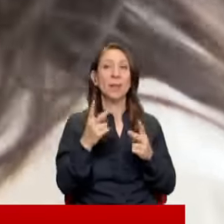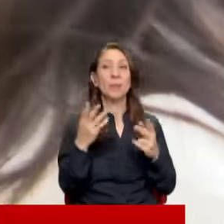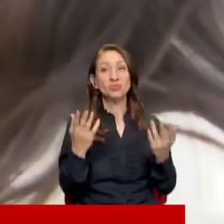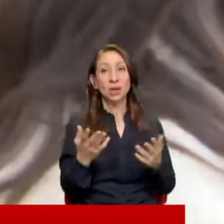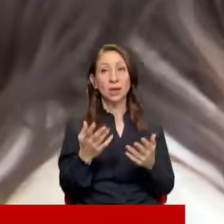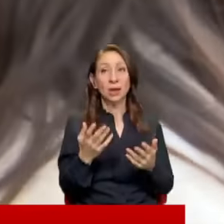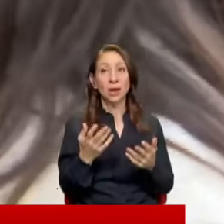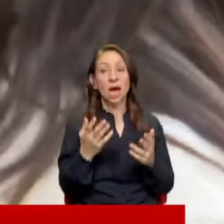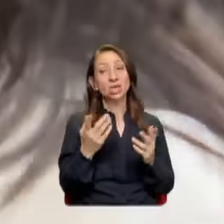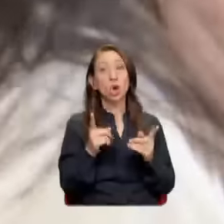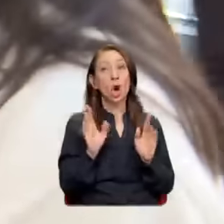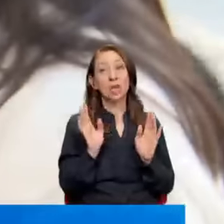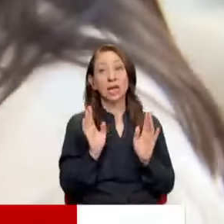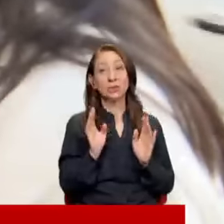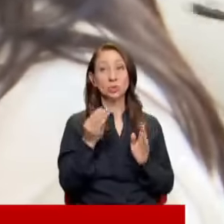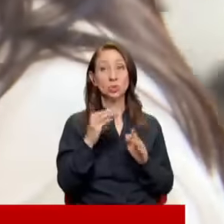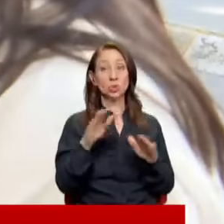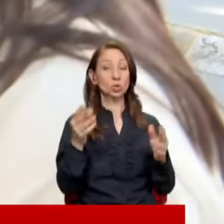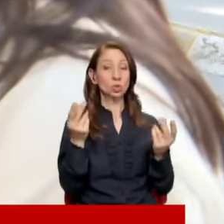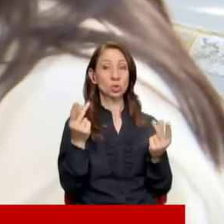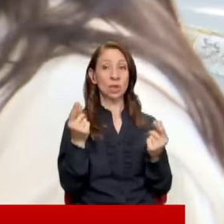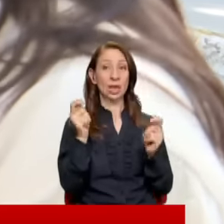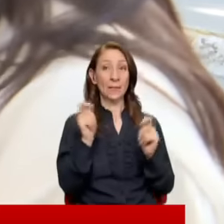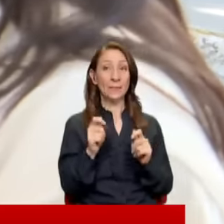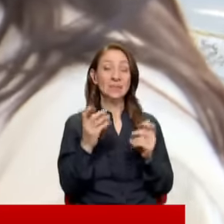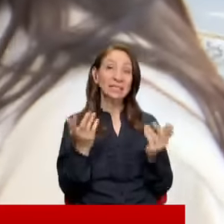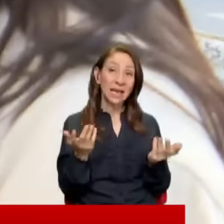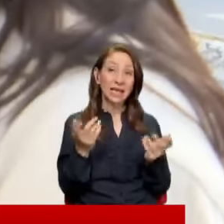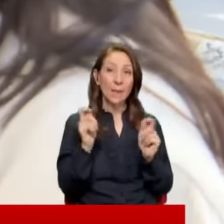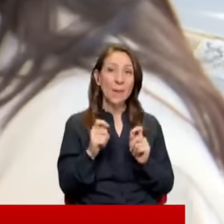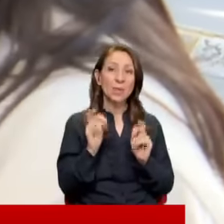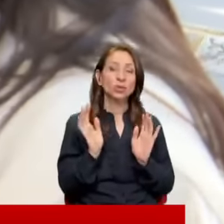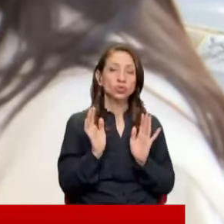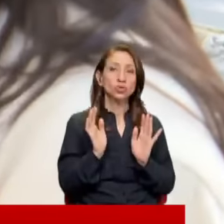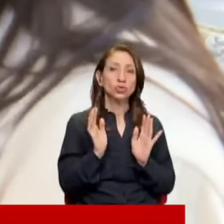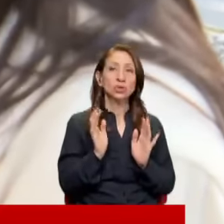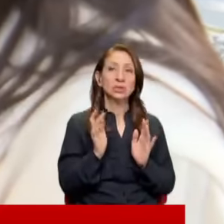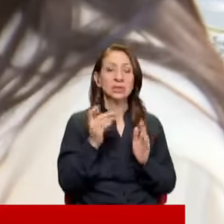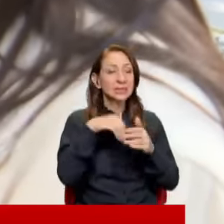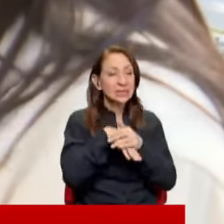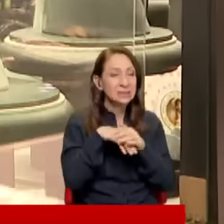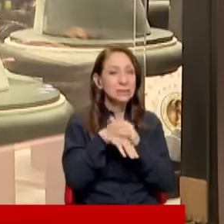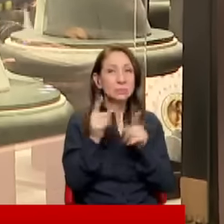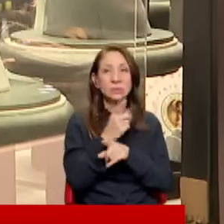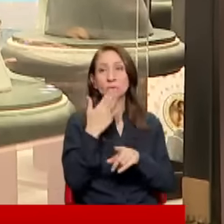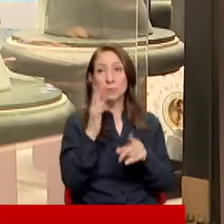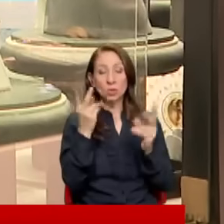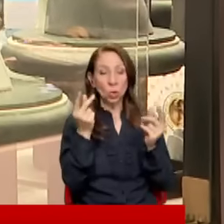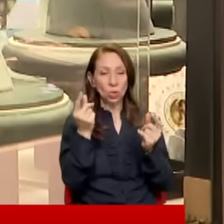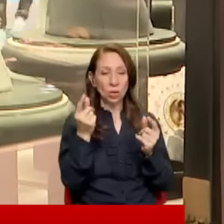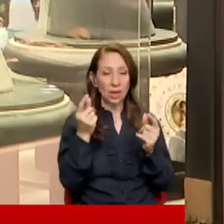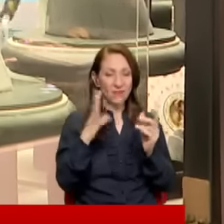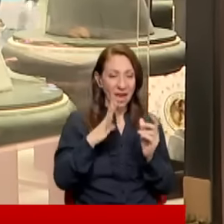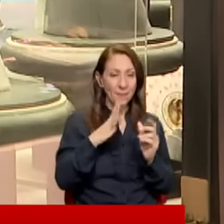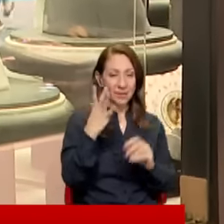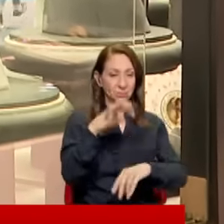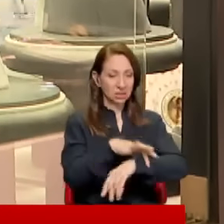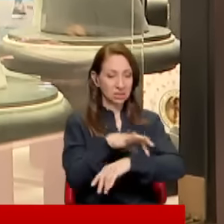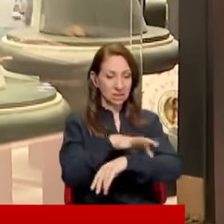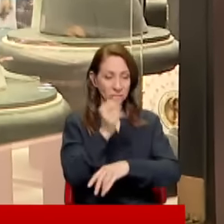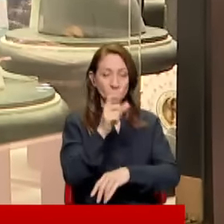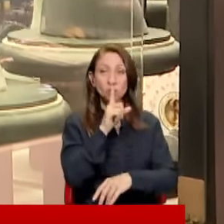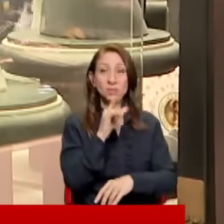ancak ancak o kadar çocukların düğünlerine yapabilirsek yapabiliyoruz artık yatırım diye bir şey yok Bir Düğüncü gelip 5 senane bezik kalsa